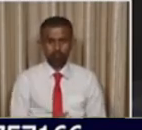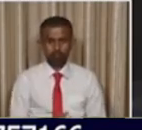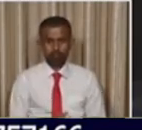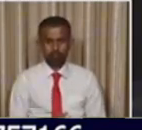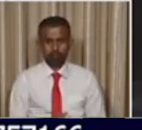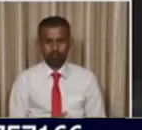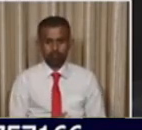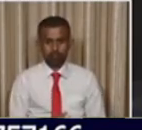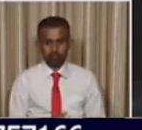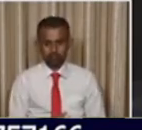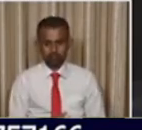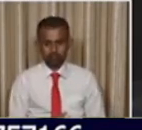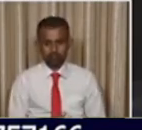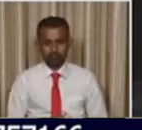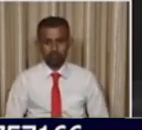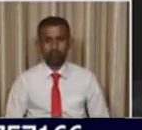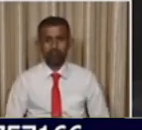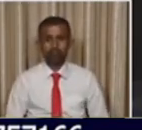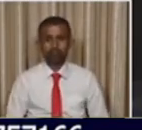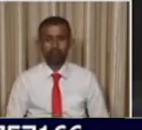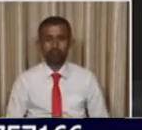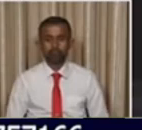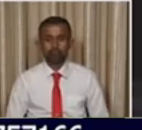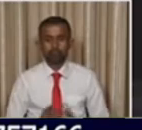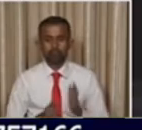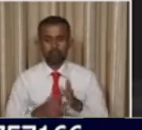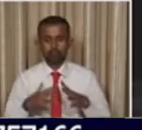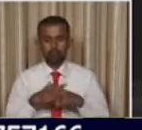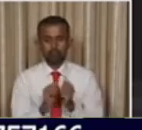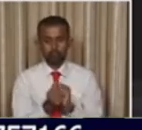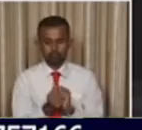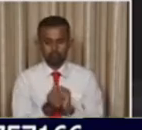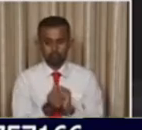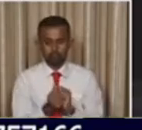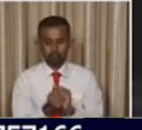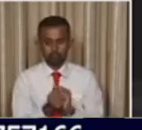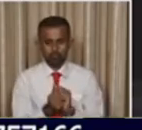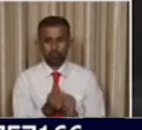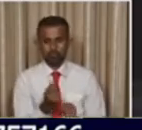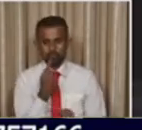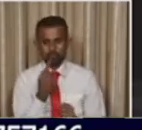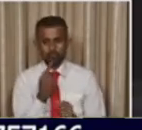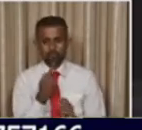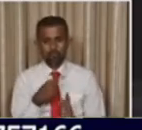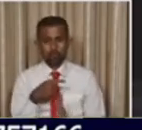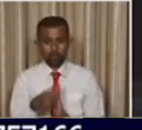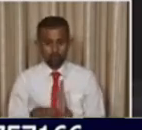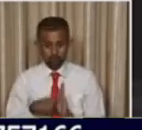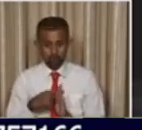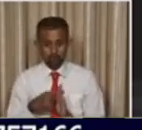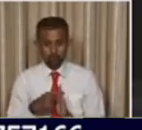நீங்கள் இங்கே அந்த சட்ட திருத்தங்கள் தொடர்பாக பொதுவாக முன்வைத்த கருத்துக்கள் நாடென்ற அடிப்படையிலே நீங்கள் அதை முன்வைத்திருக்கிறீர்கள்.